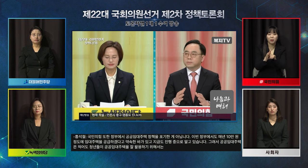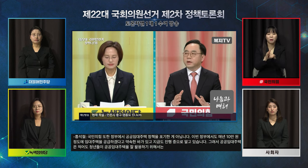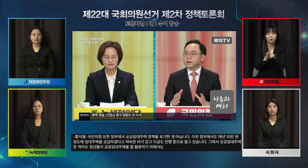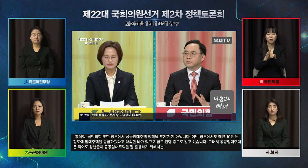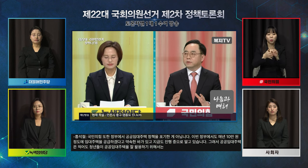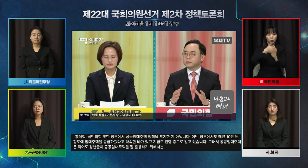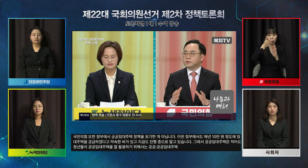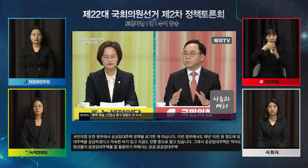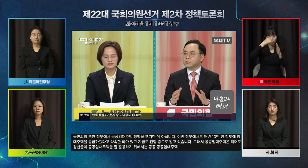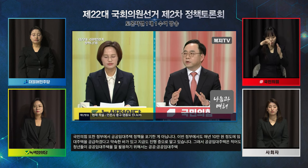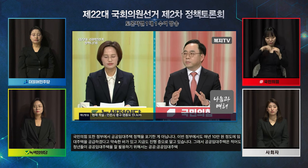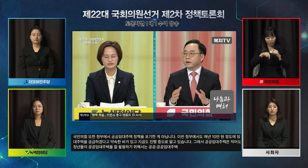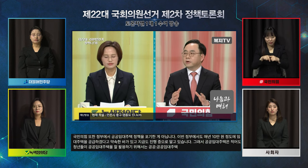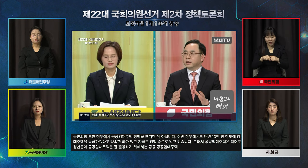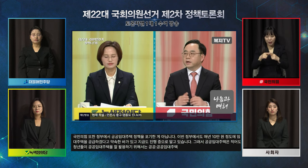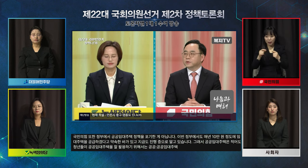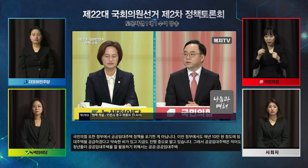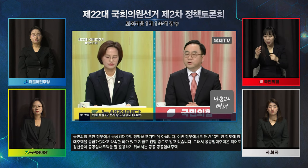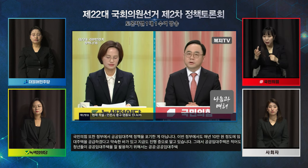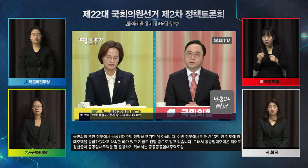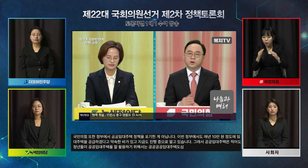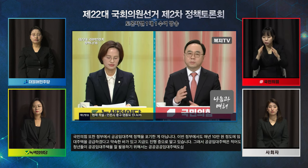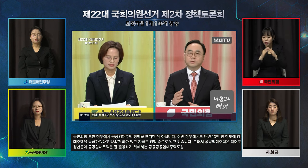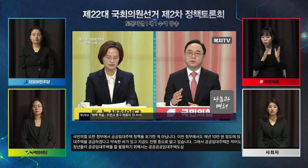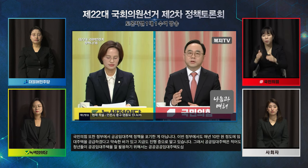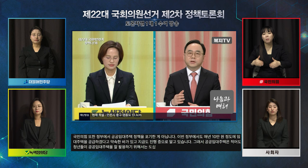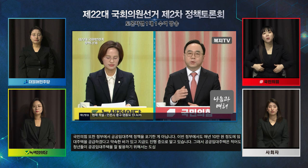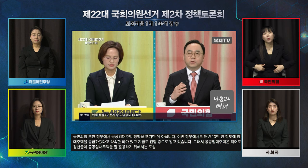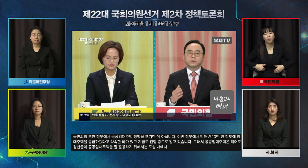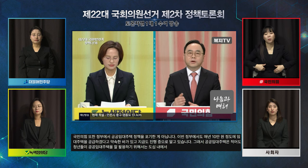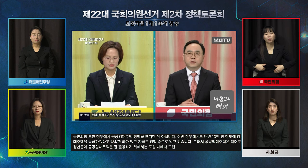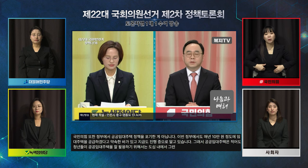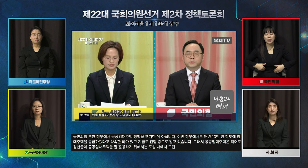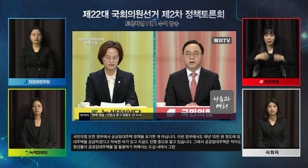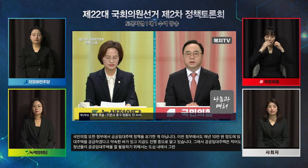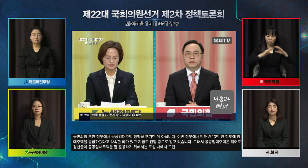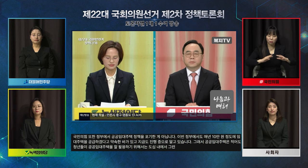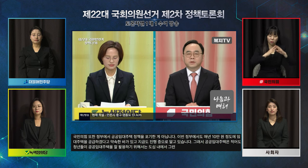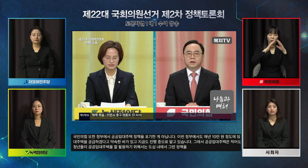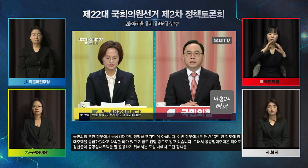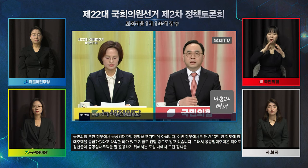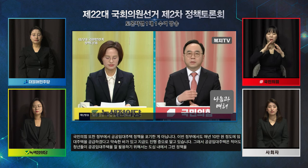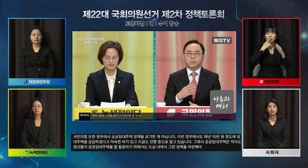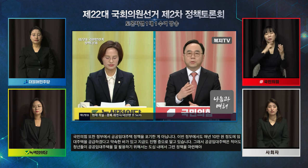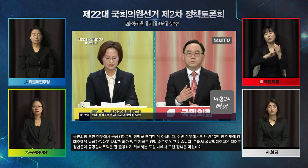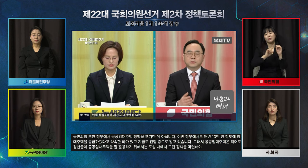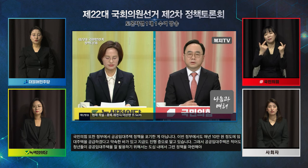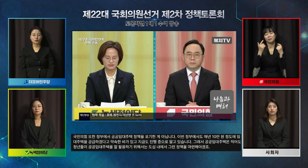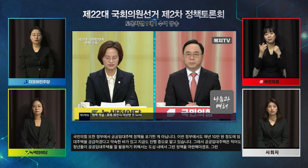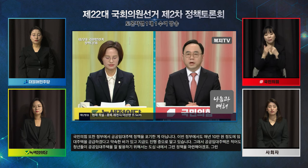도심 내에서 그런 임대주택을 마련해야겠죠. 그런 부분들이 새로 건설하는 게 쉽지 않기 때문에